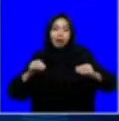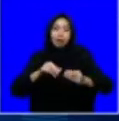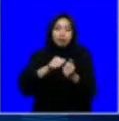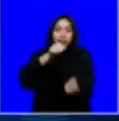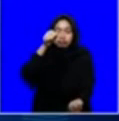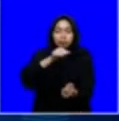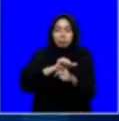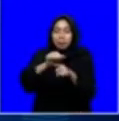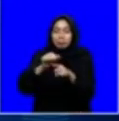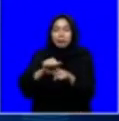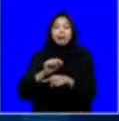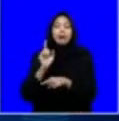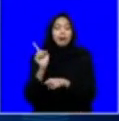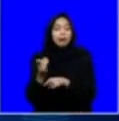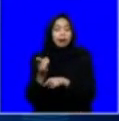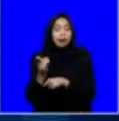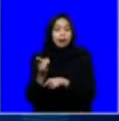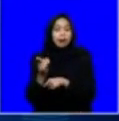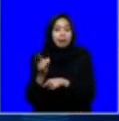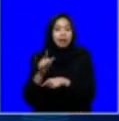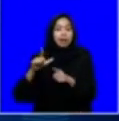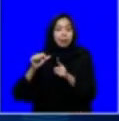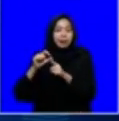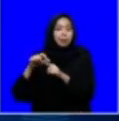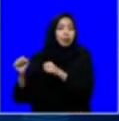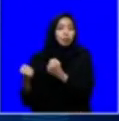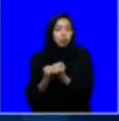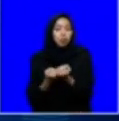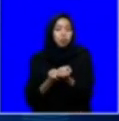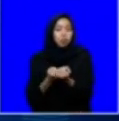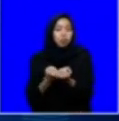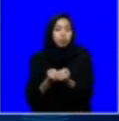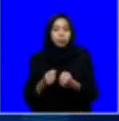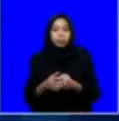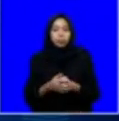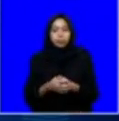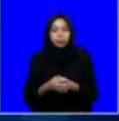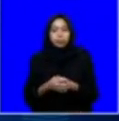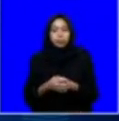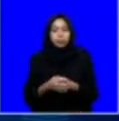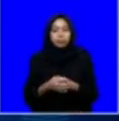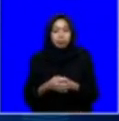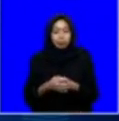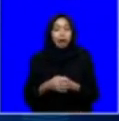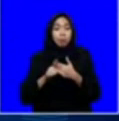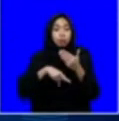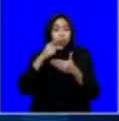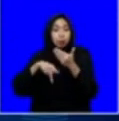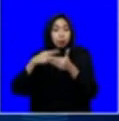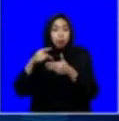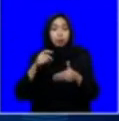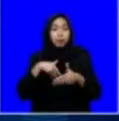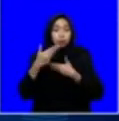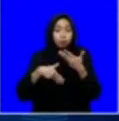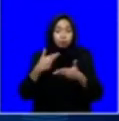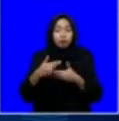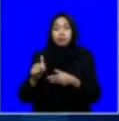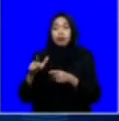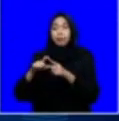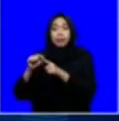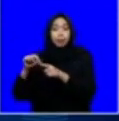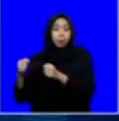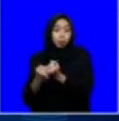non-degree, ini juga akan kami dukung. Program sertifikasi di dalam industri pun yang ada, akan juga bisa menerima beasiswa dari